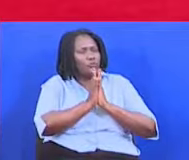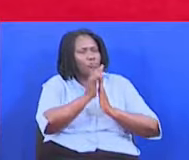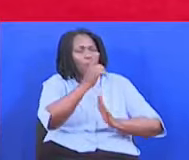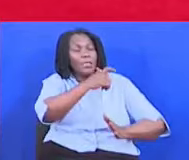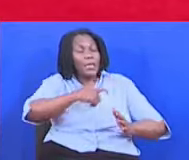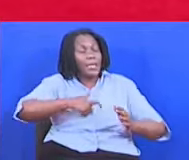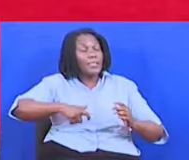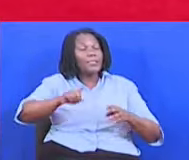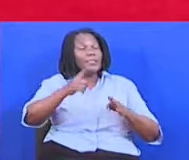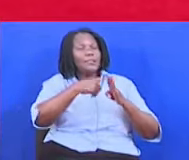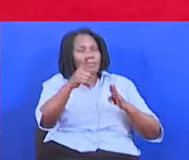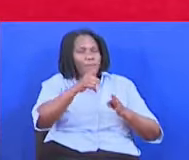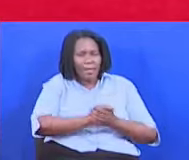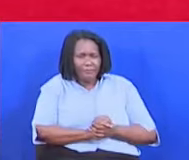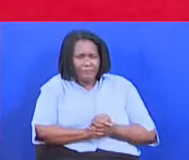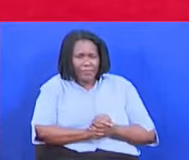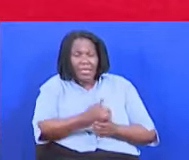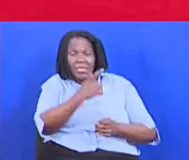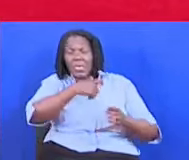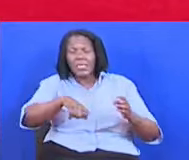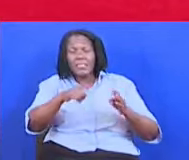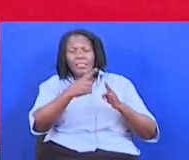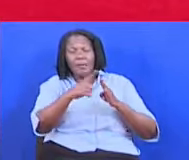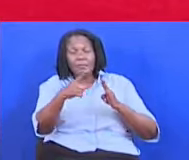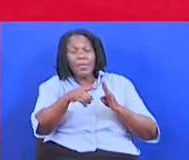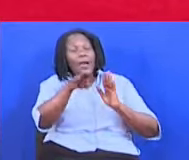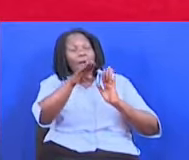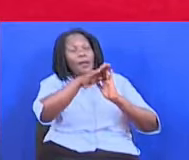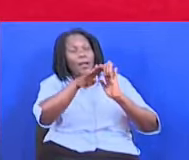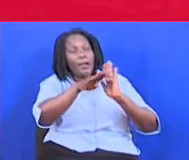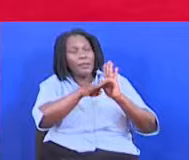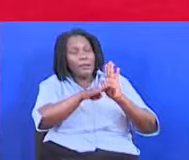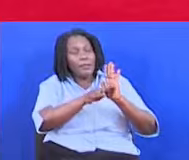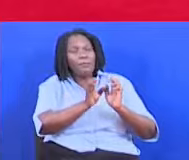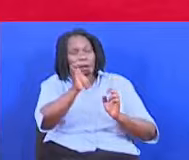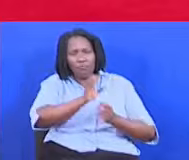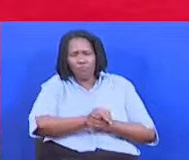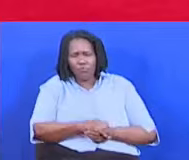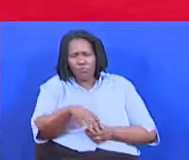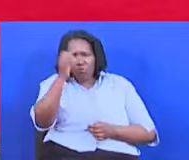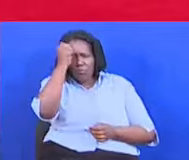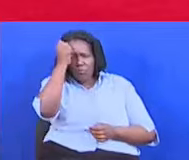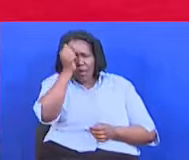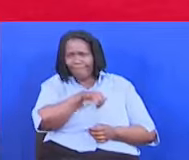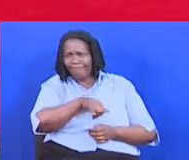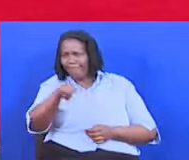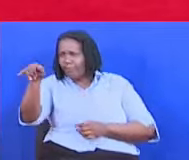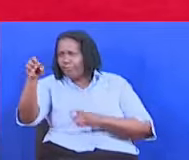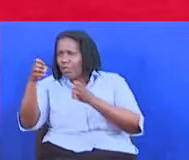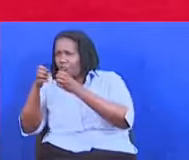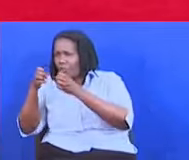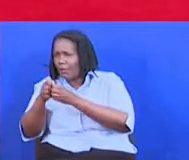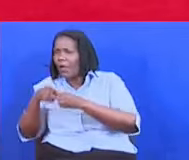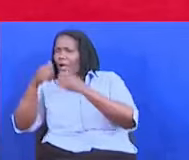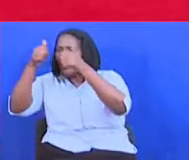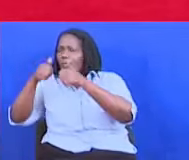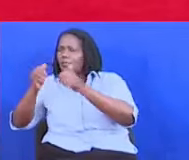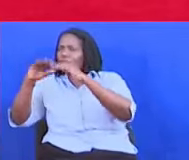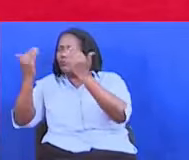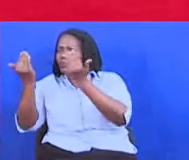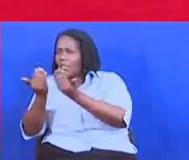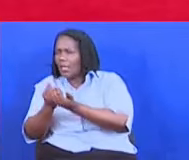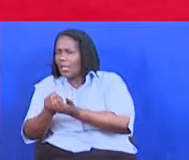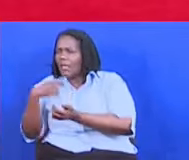ya mazingira. Tunakumbuka mkutano wa COP26 alipokuwa Glasgow, alivyotangaza duniani ajenda ya mazingira na fire resource